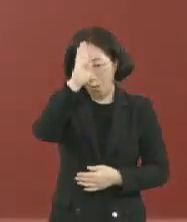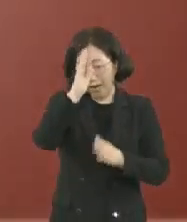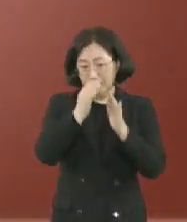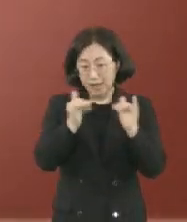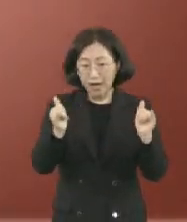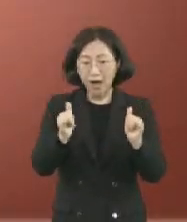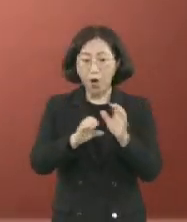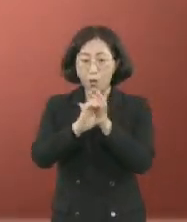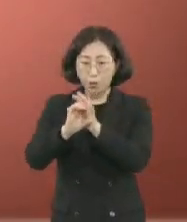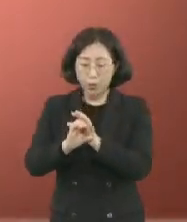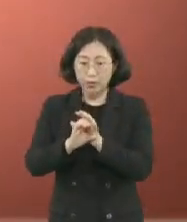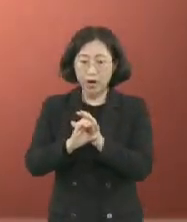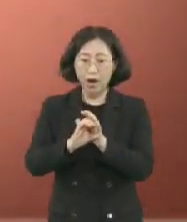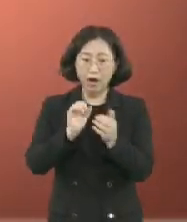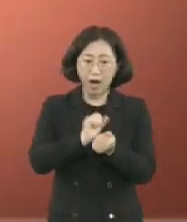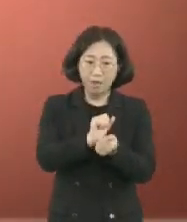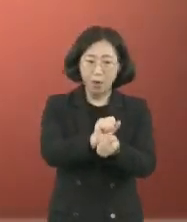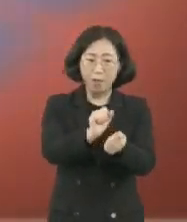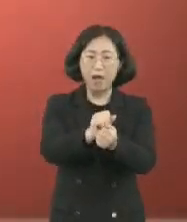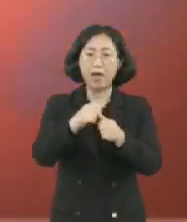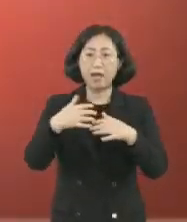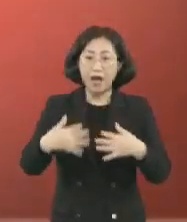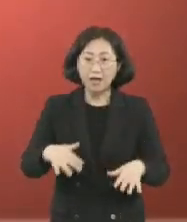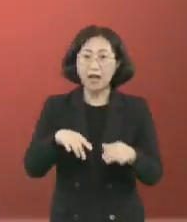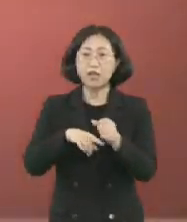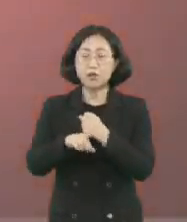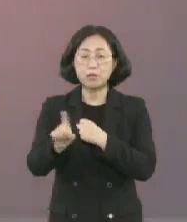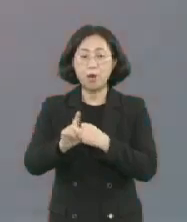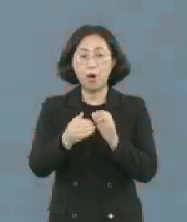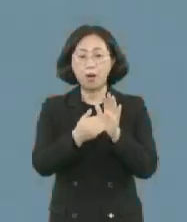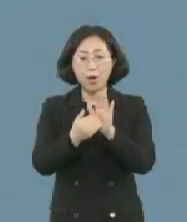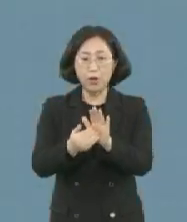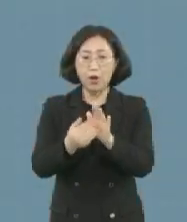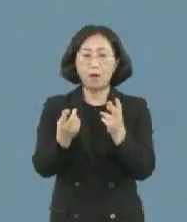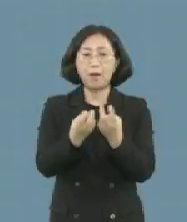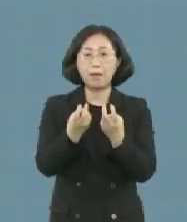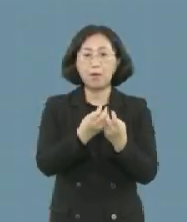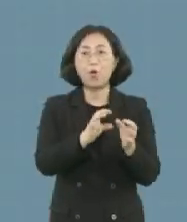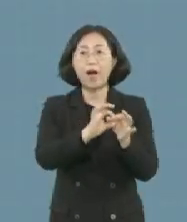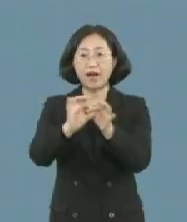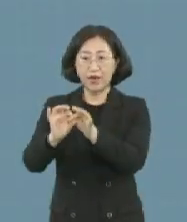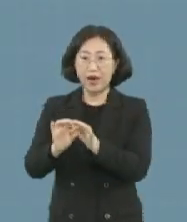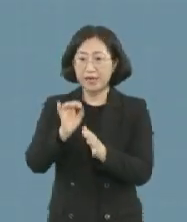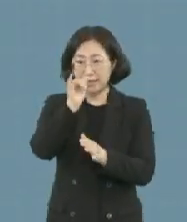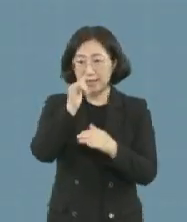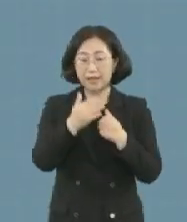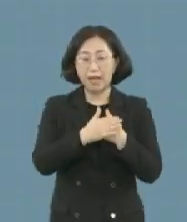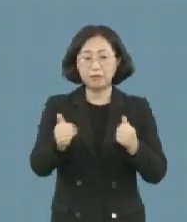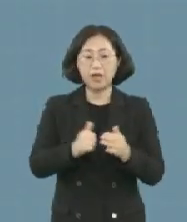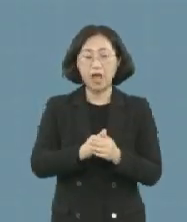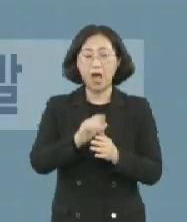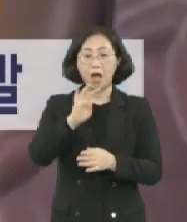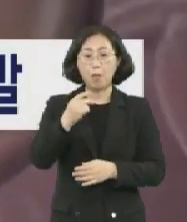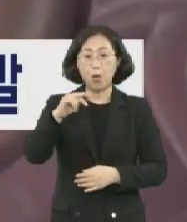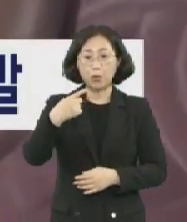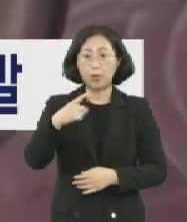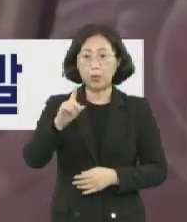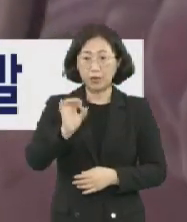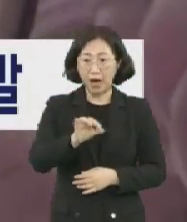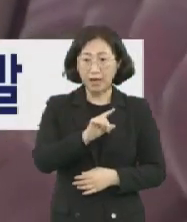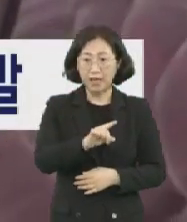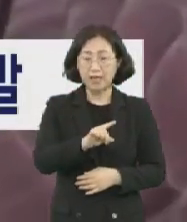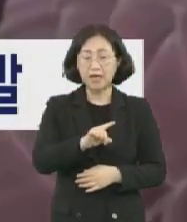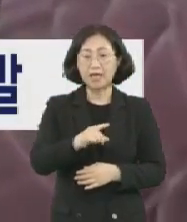이처럼 코로나19 등 감염병에 취약한 이유는 면역체계와 연관성 때문입니다. 포도당의 에너지원으로